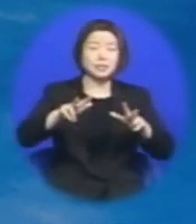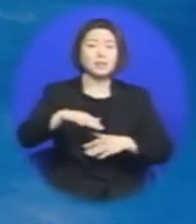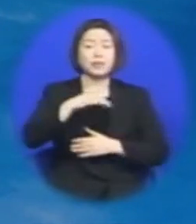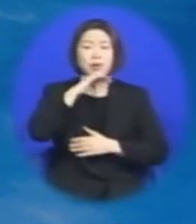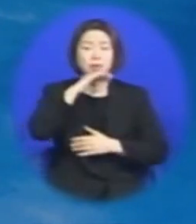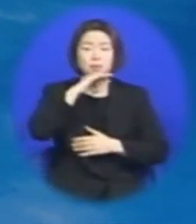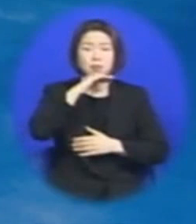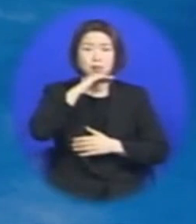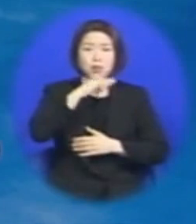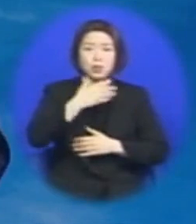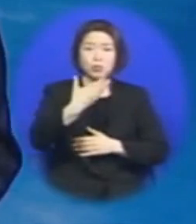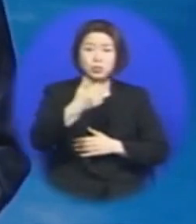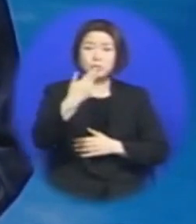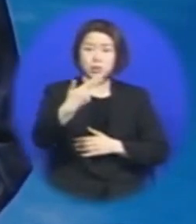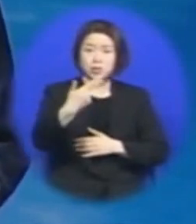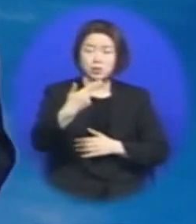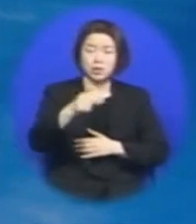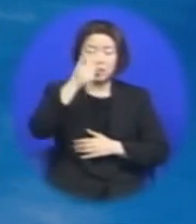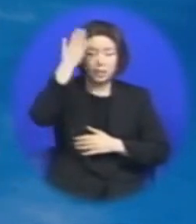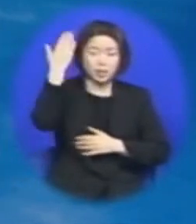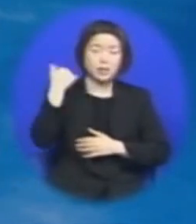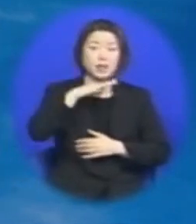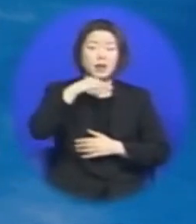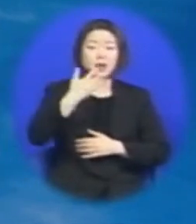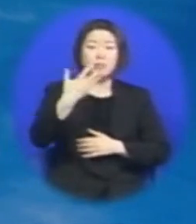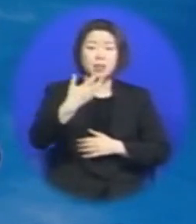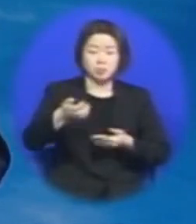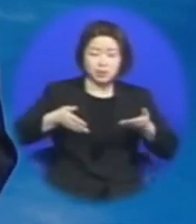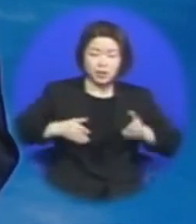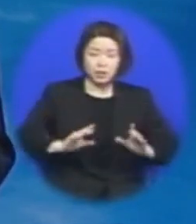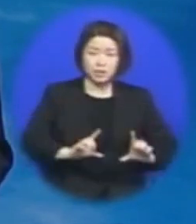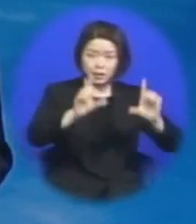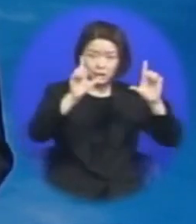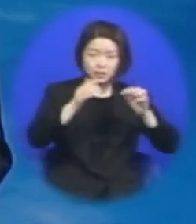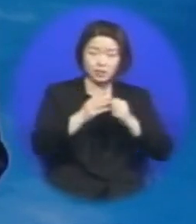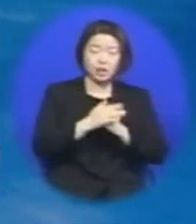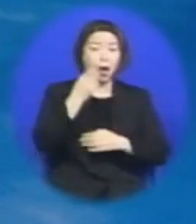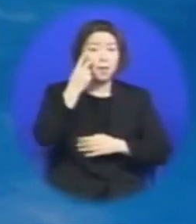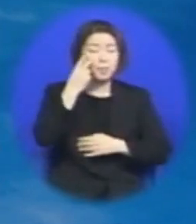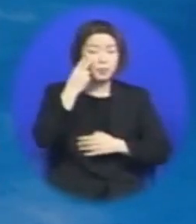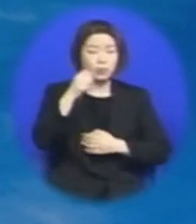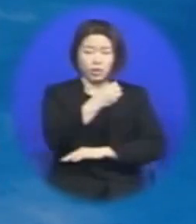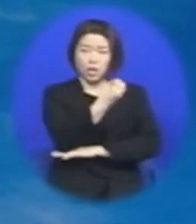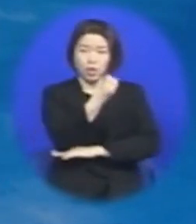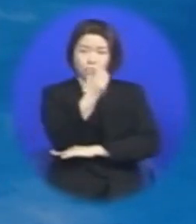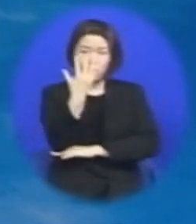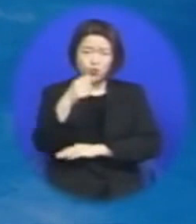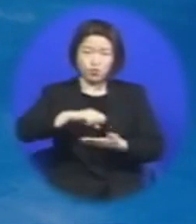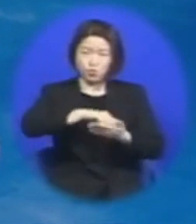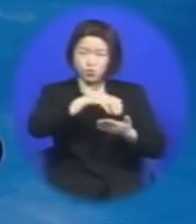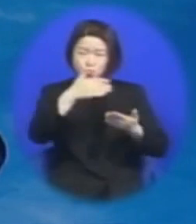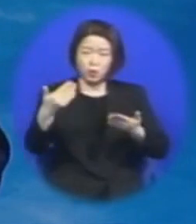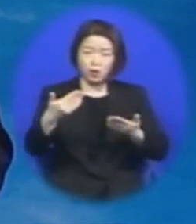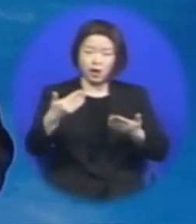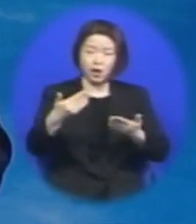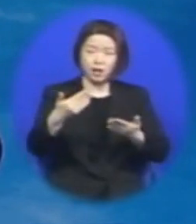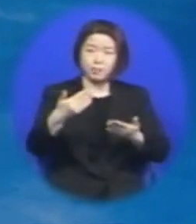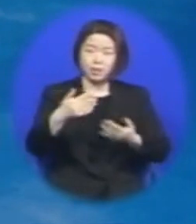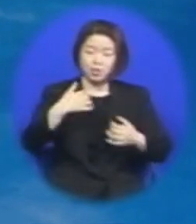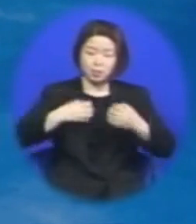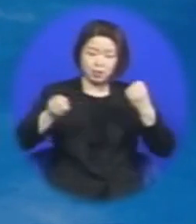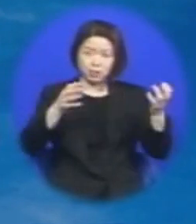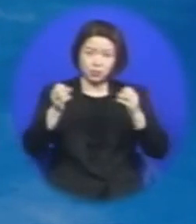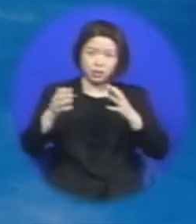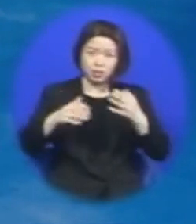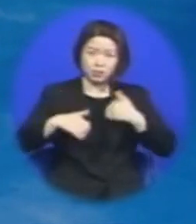때 미국의 아주 유명한 토크쇼 진행자인 레리 킹이이 빌리리 목사님과 함께